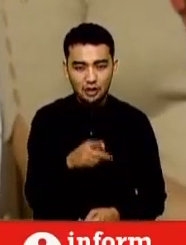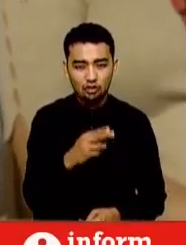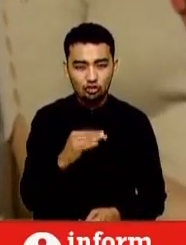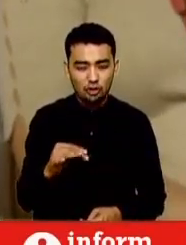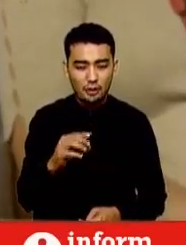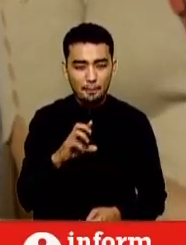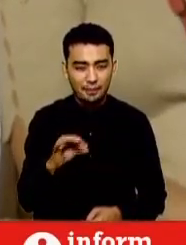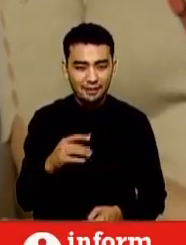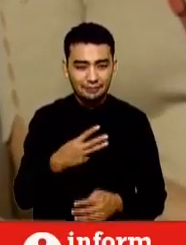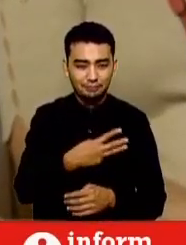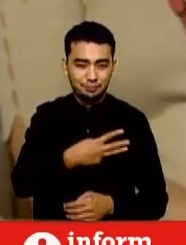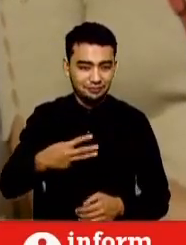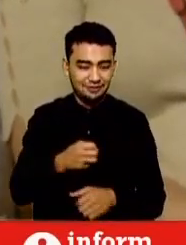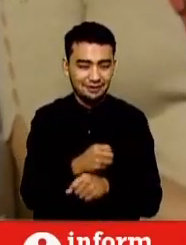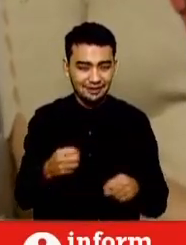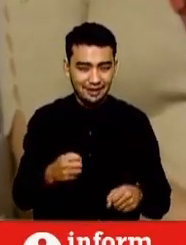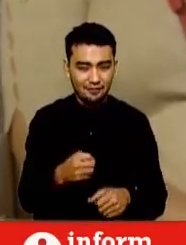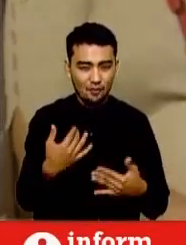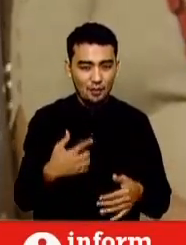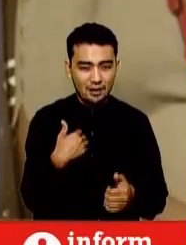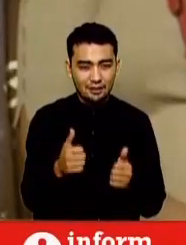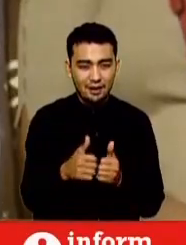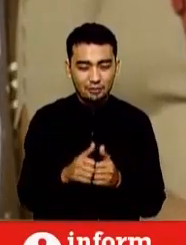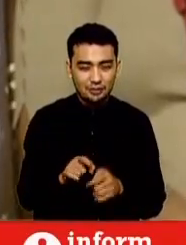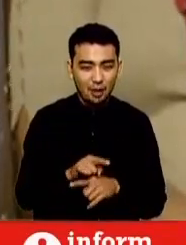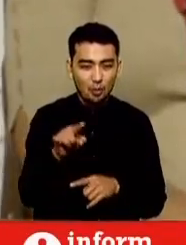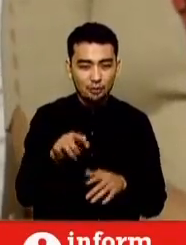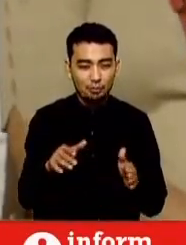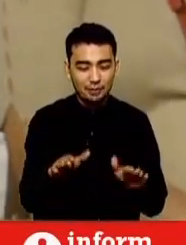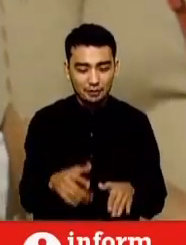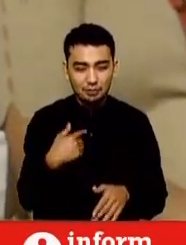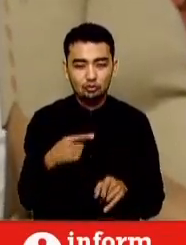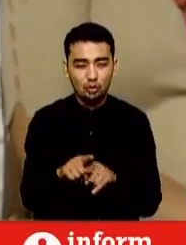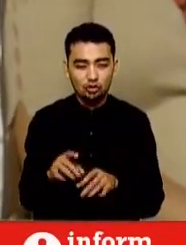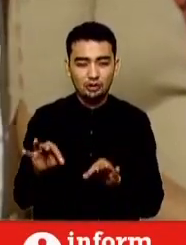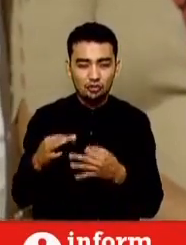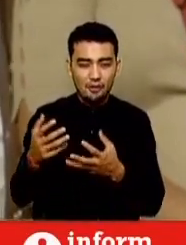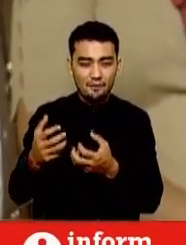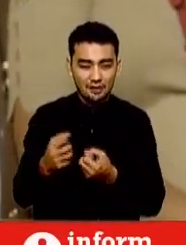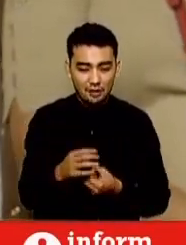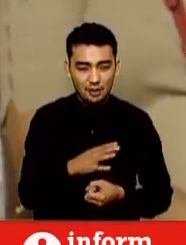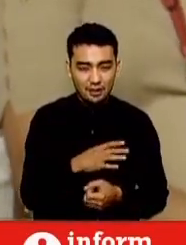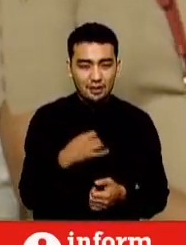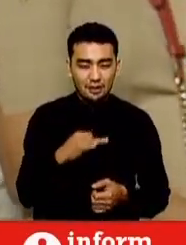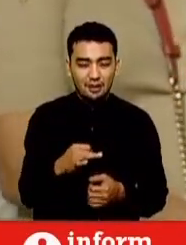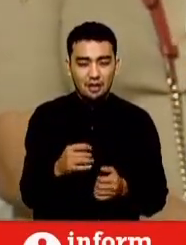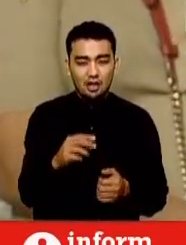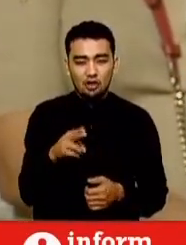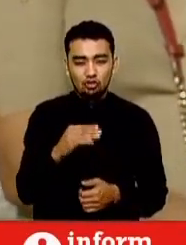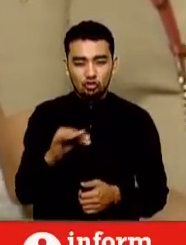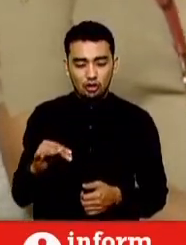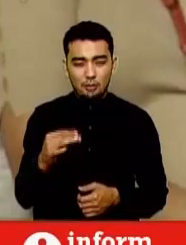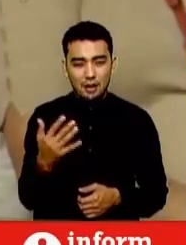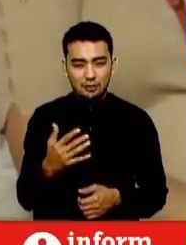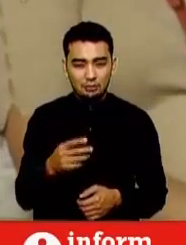қабаттан артық салуға болмайды. Біз әуежайға жақын орналасқандықтан ол жерден де рұқсат алдық. Бірақ біздің жанымыздан G5 санатындағы